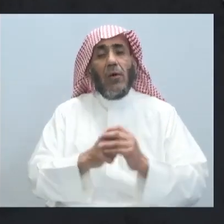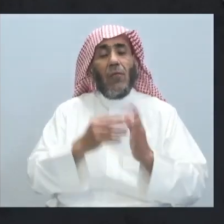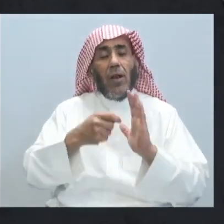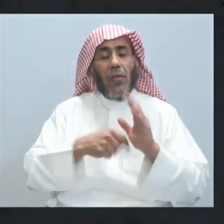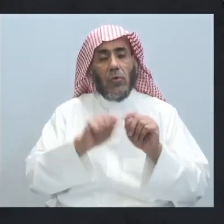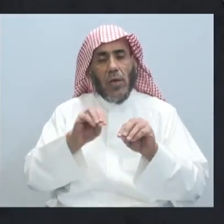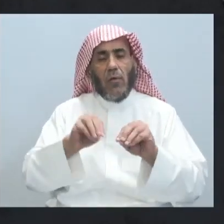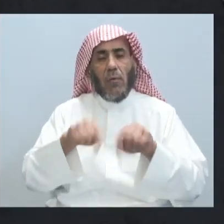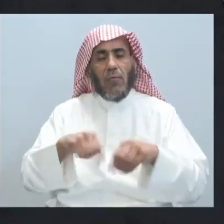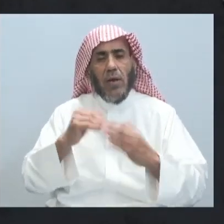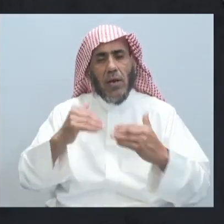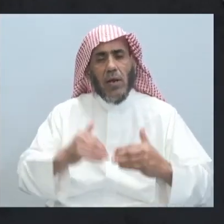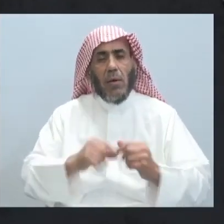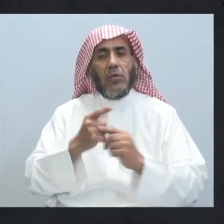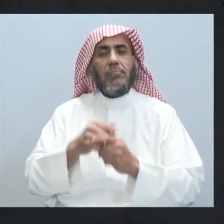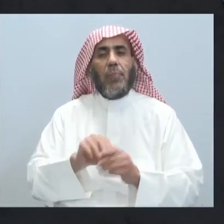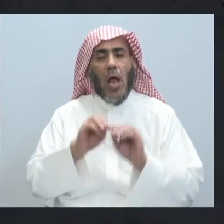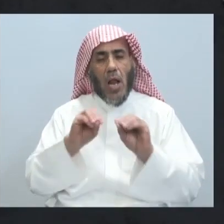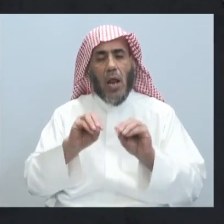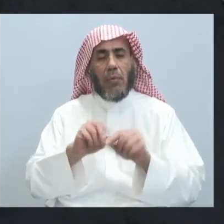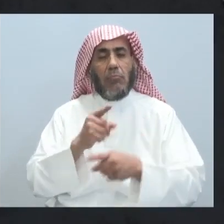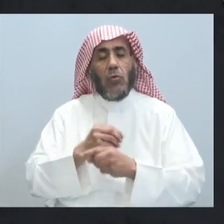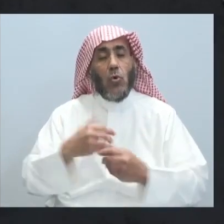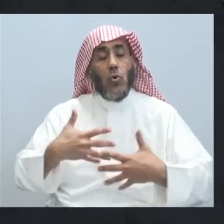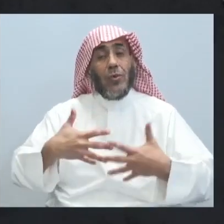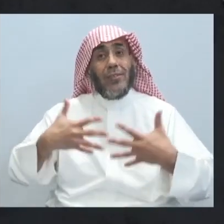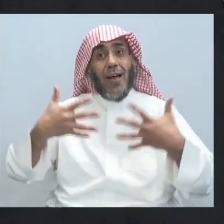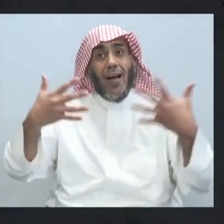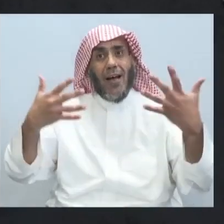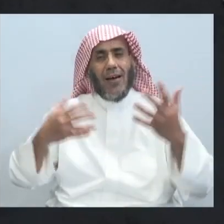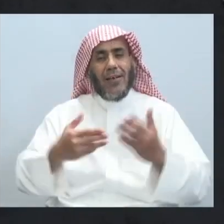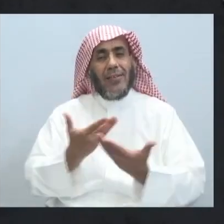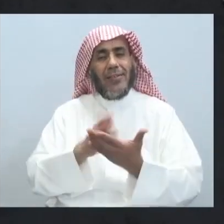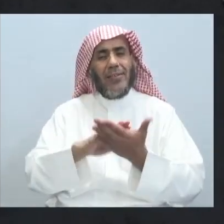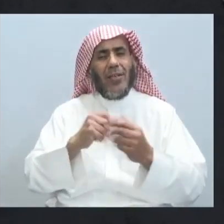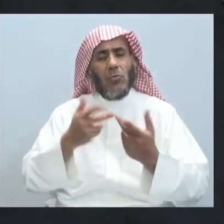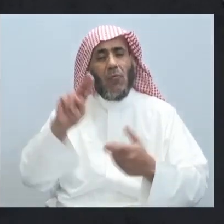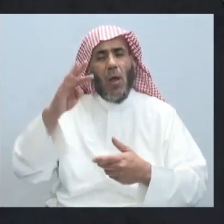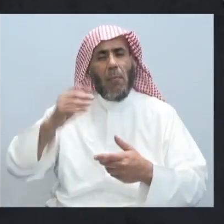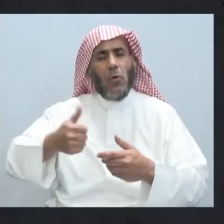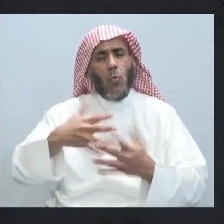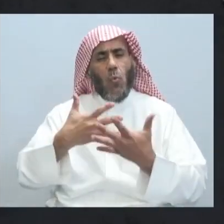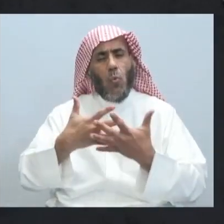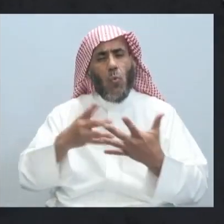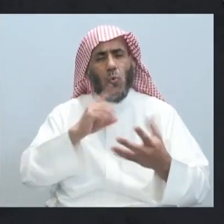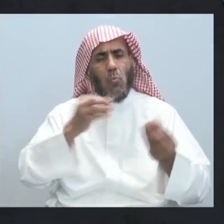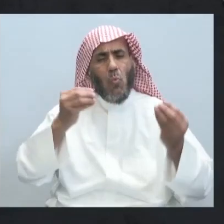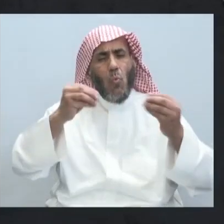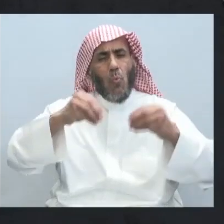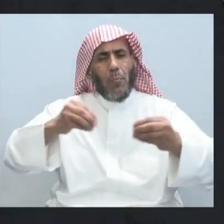سنعرفها وسنعرف ايضا نماذج كثيره في تلك ايضا ازدهار الترجمه طبعا العصر العباسي هو العصر المليء جدا ب